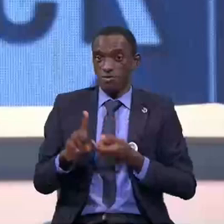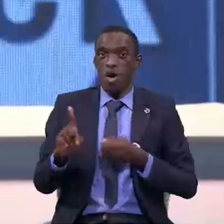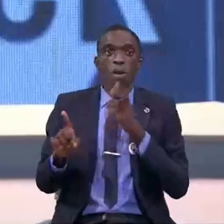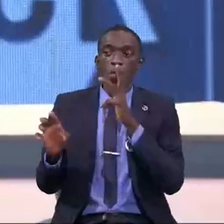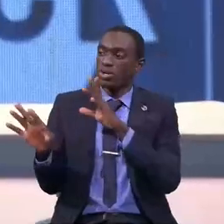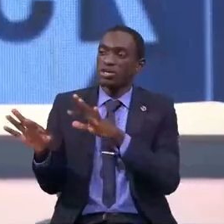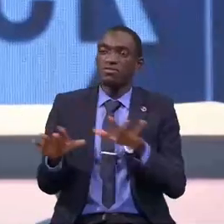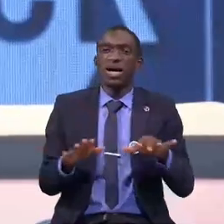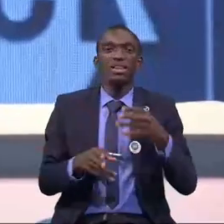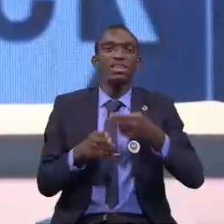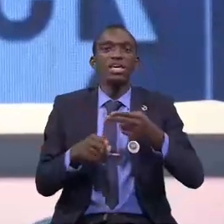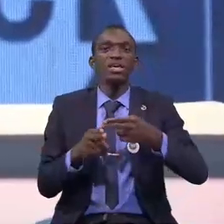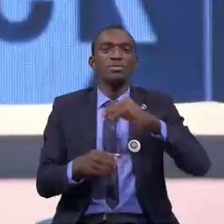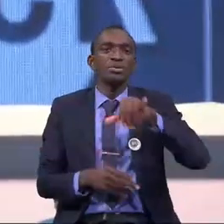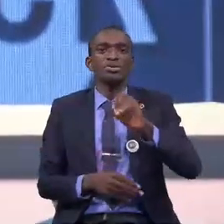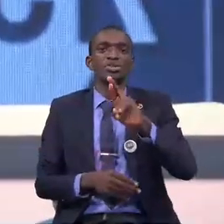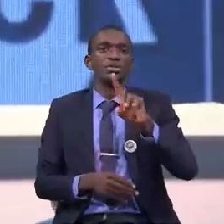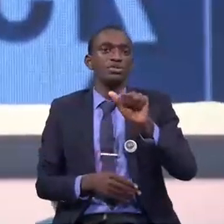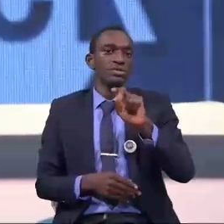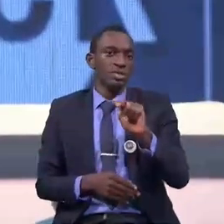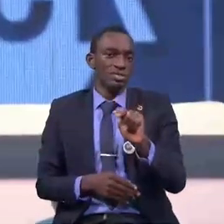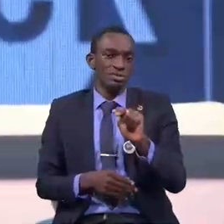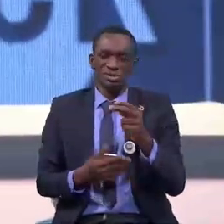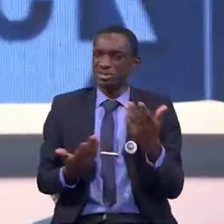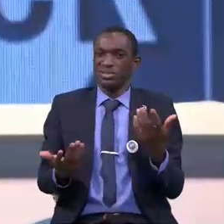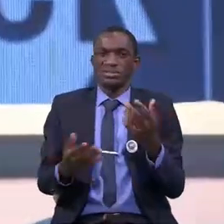L'eau même peut venir du Jourdain.